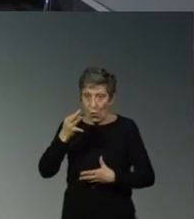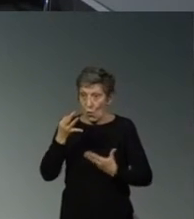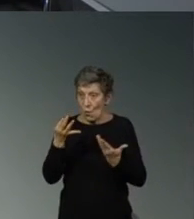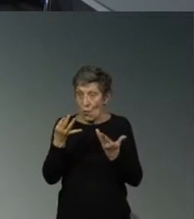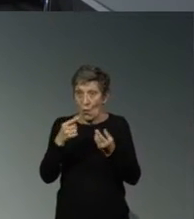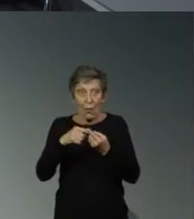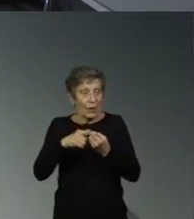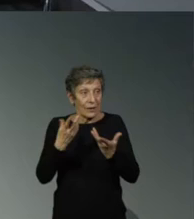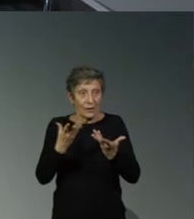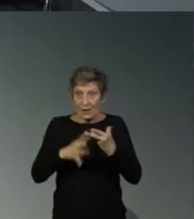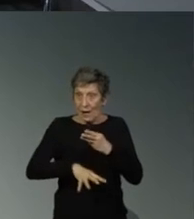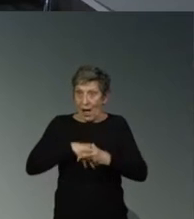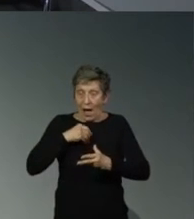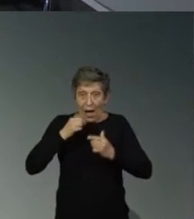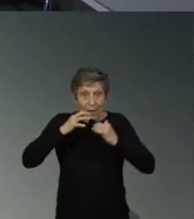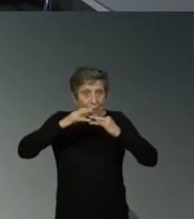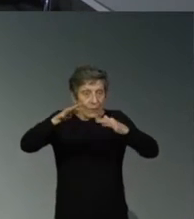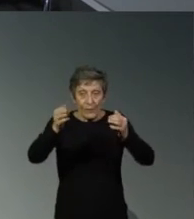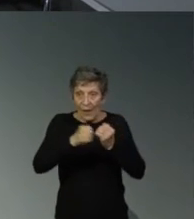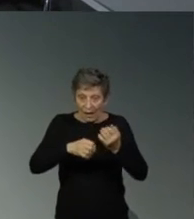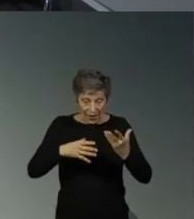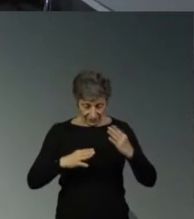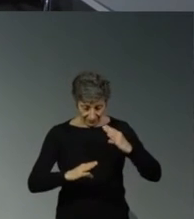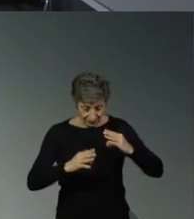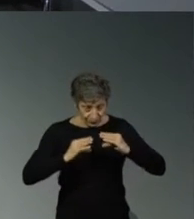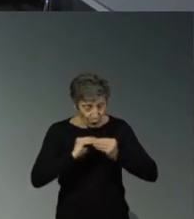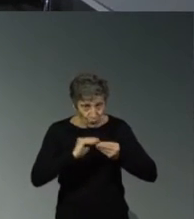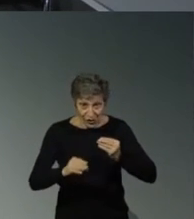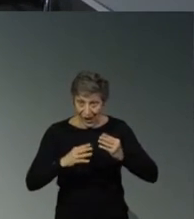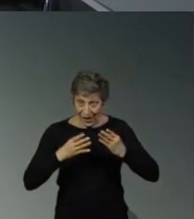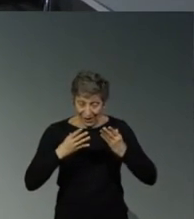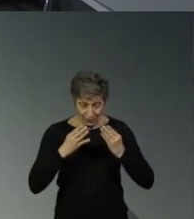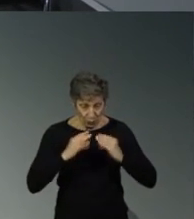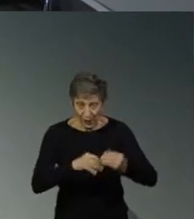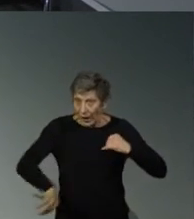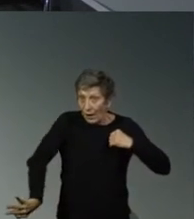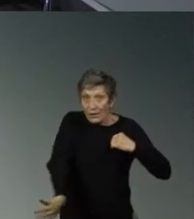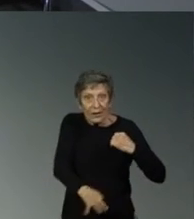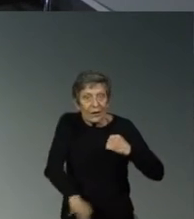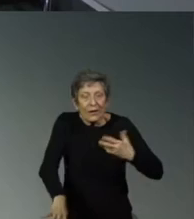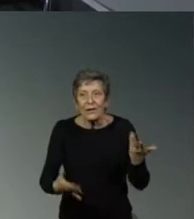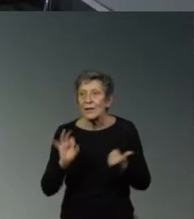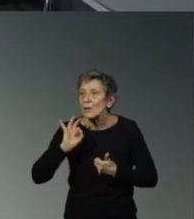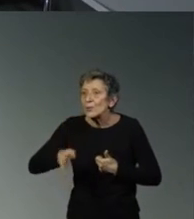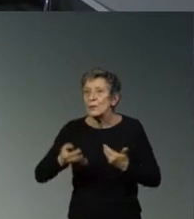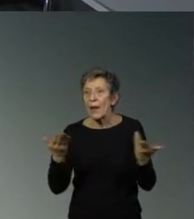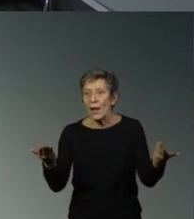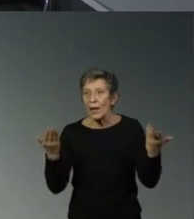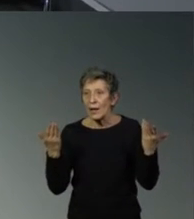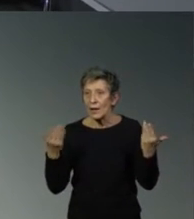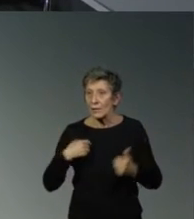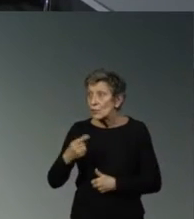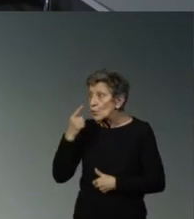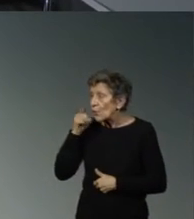qu'avec un archer et des crins de chevaux frottant sur une corde en boyau. Bon, et je suis forcé de constater que quand on a des compositeurs ou